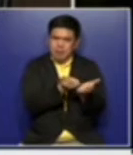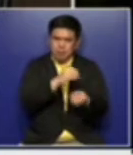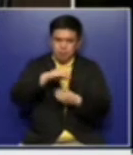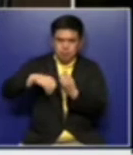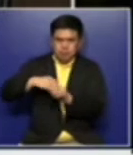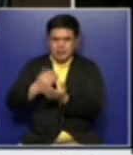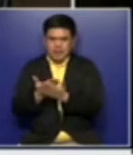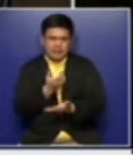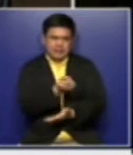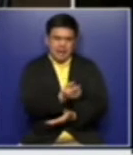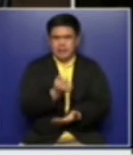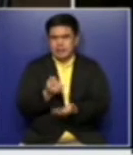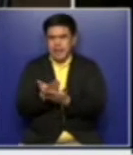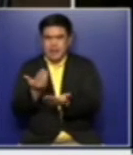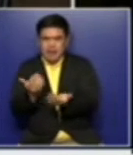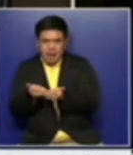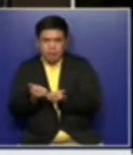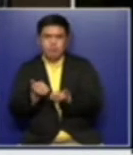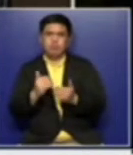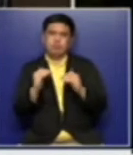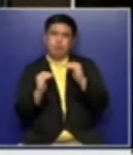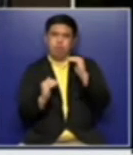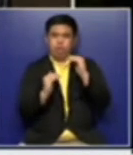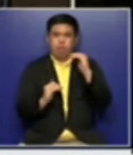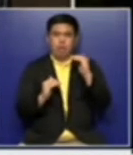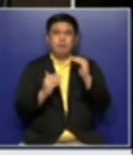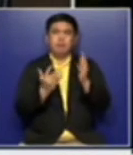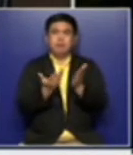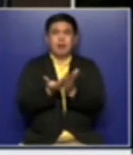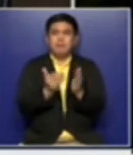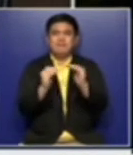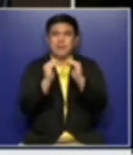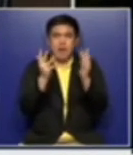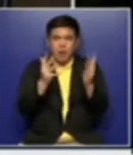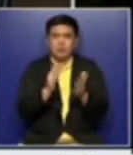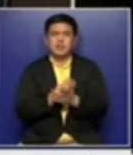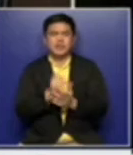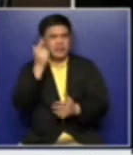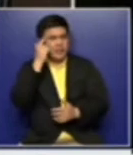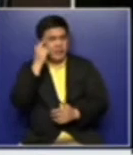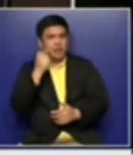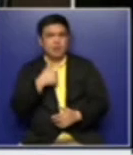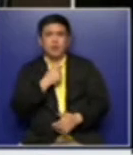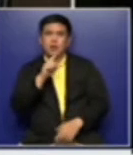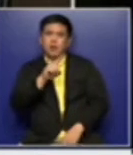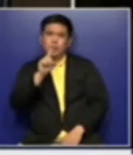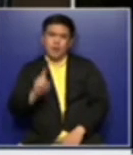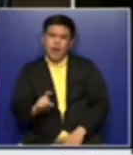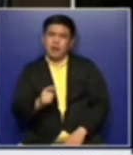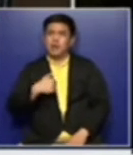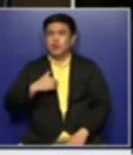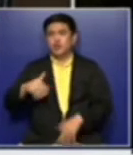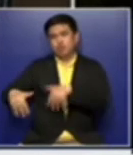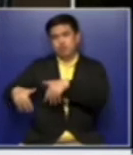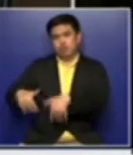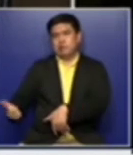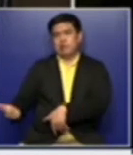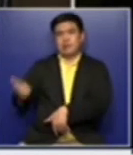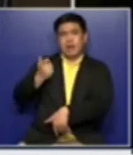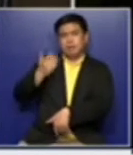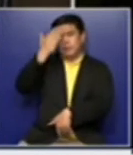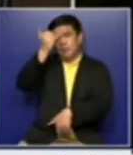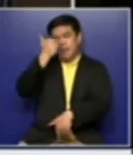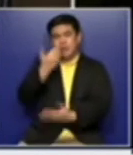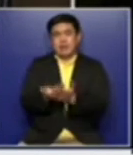ที่มีข้อเรียนถามมีข้อข้องใจจากพี่น้องประชาชนในพื้นที่ว่าทำไมจะต้